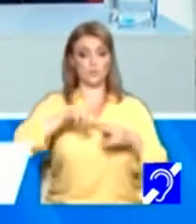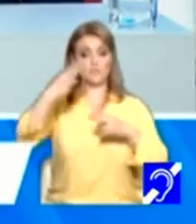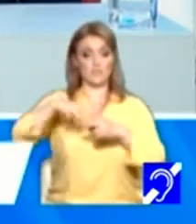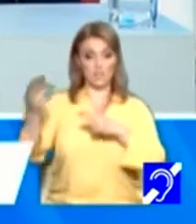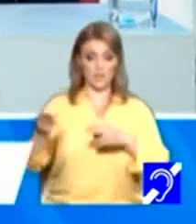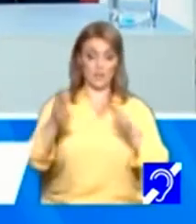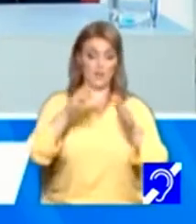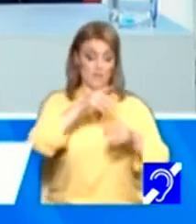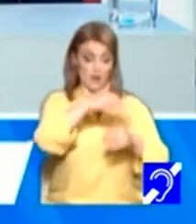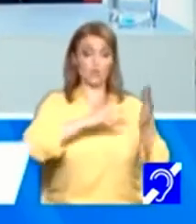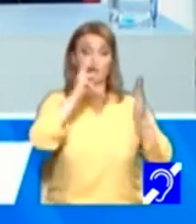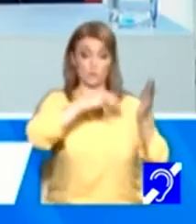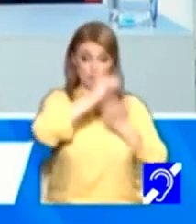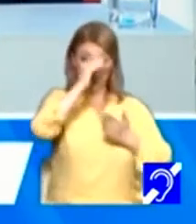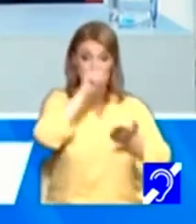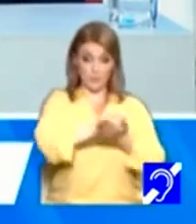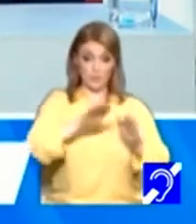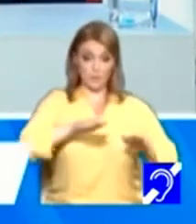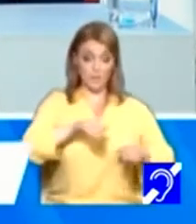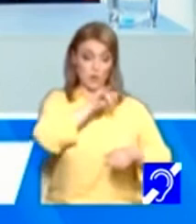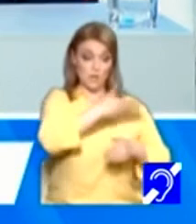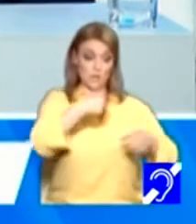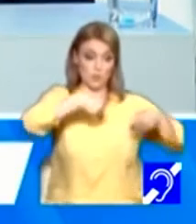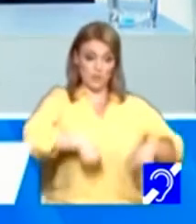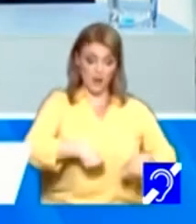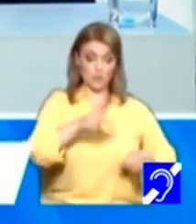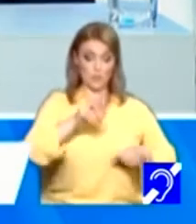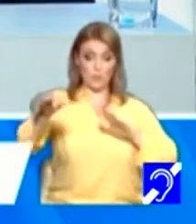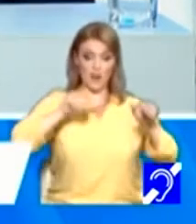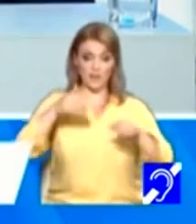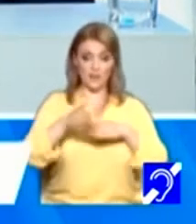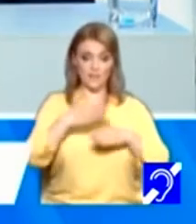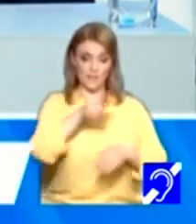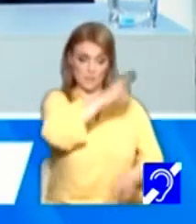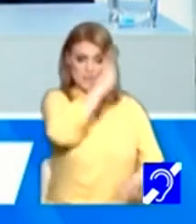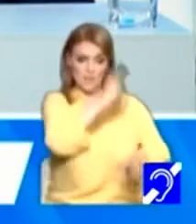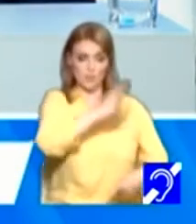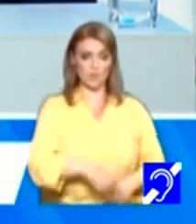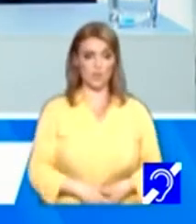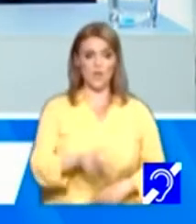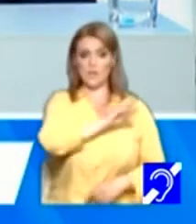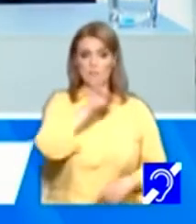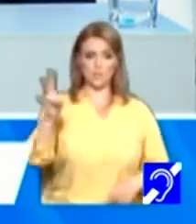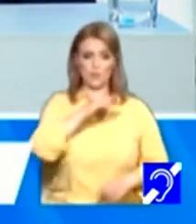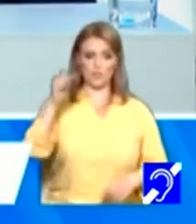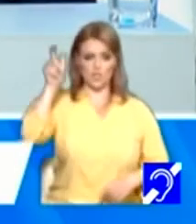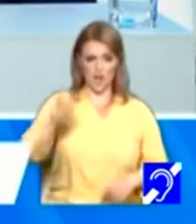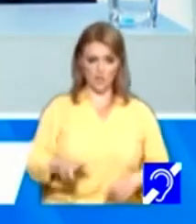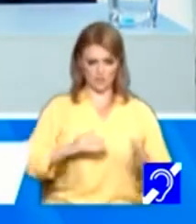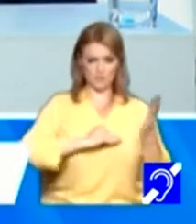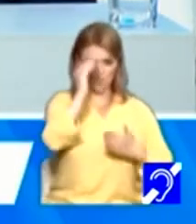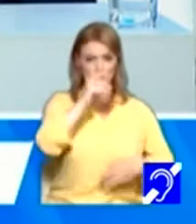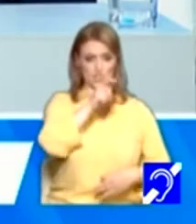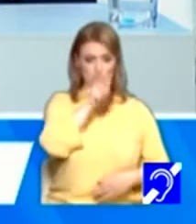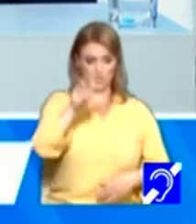spun, proiectul se numește Dodon și ca să nu... Mai departe, niciun demnitar de stat nu are dreptul să se deplaseze sau să se